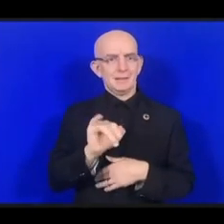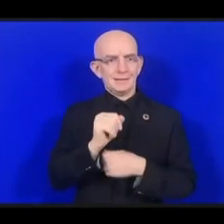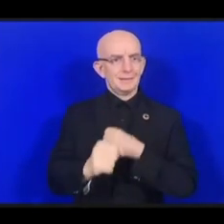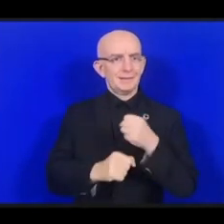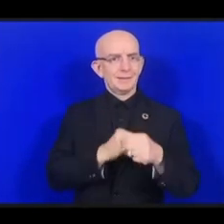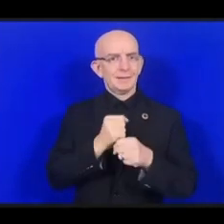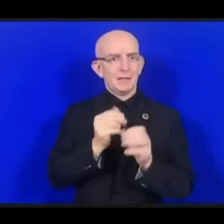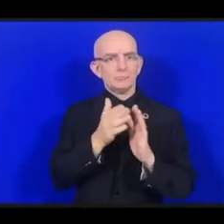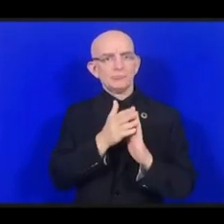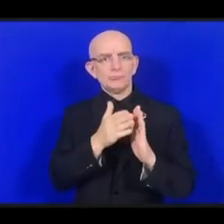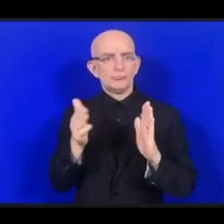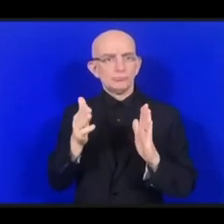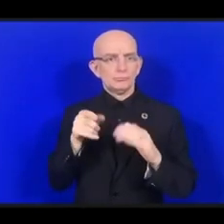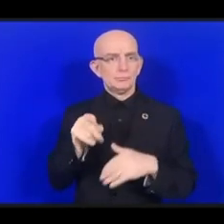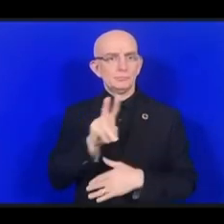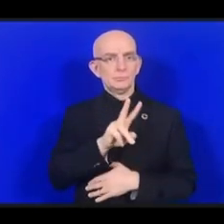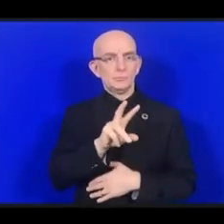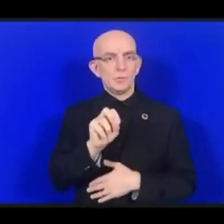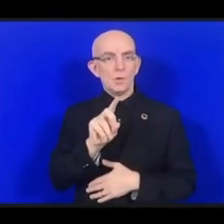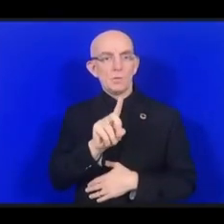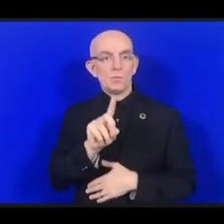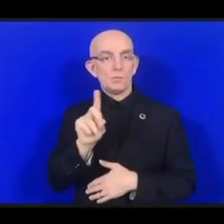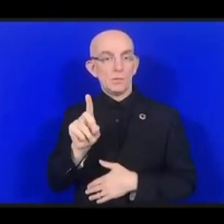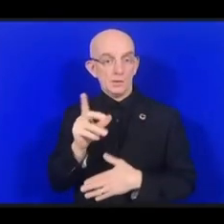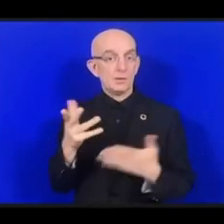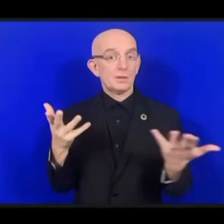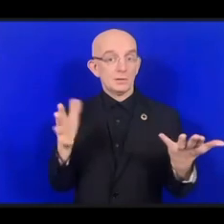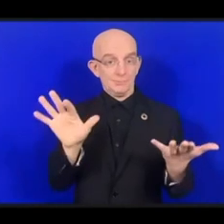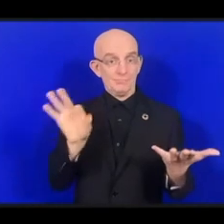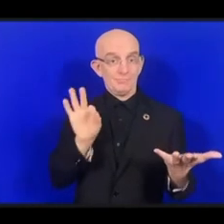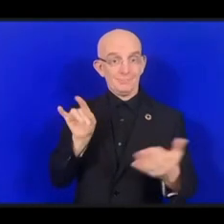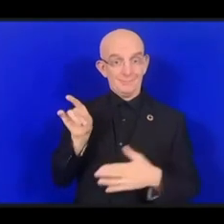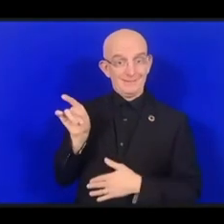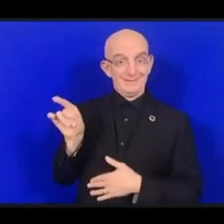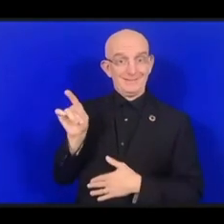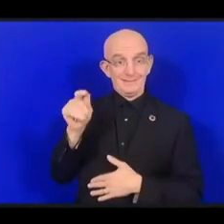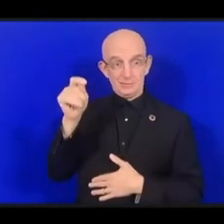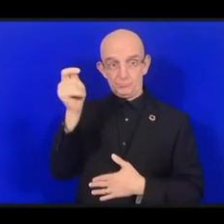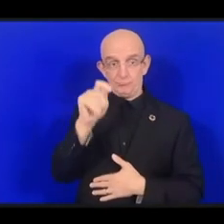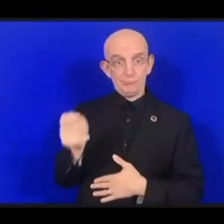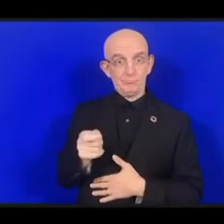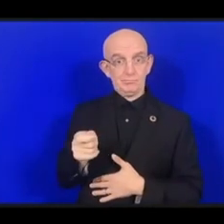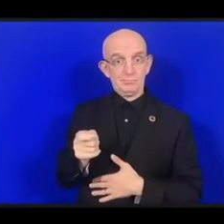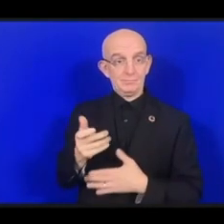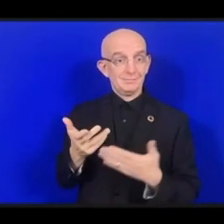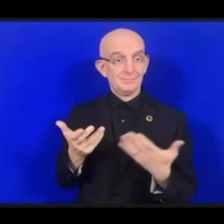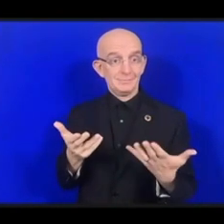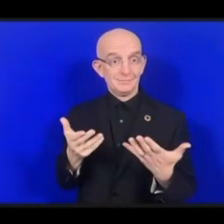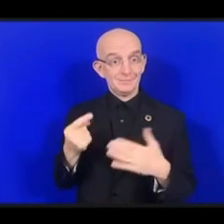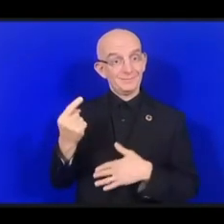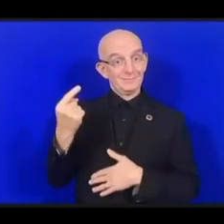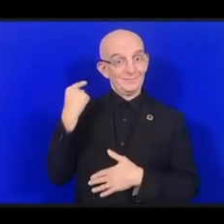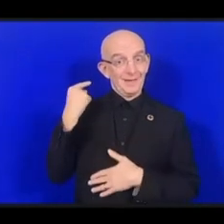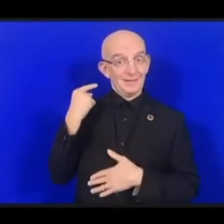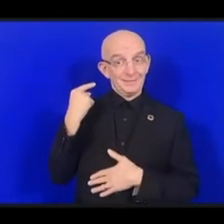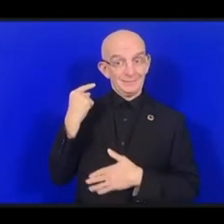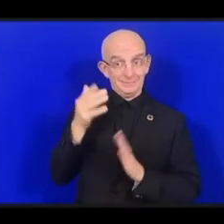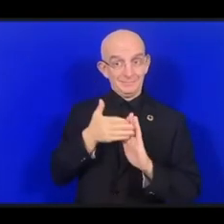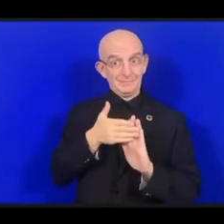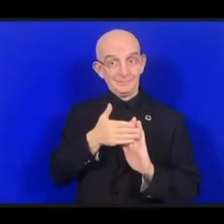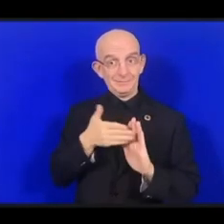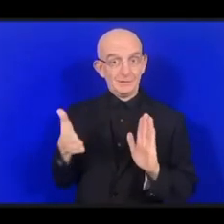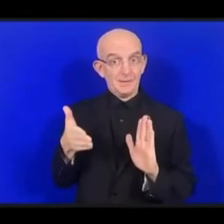بالضبط ما كنت اتوقعه شخصيا في ذلك الوقت لم تعد كلمه كيزونا تستخدم